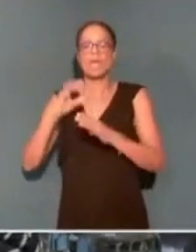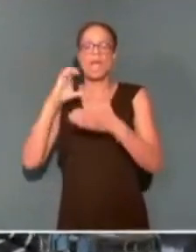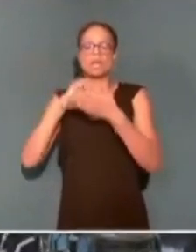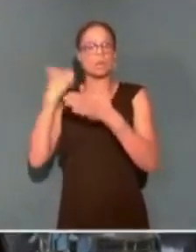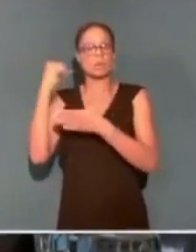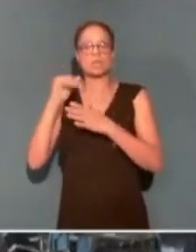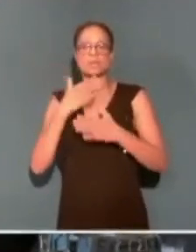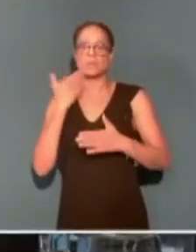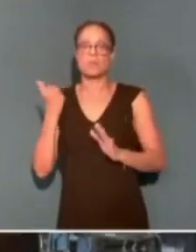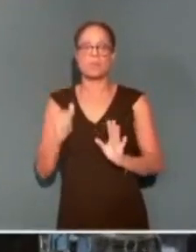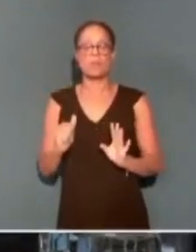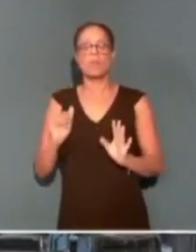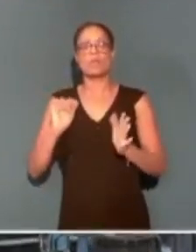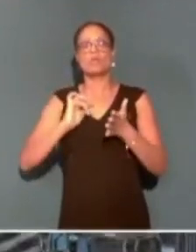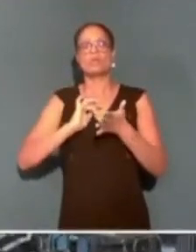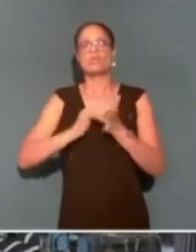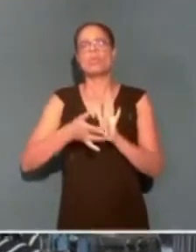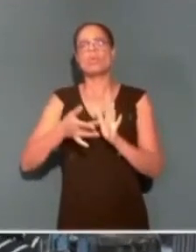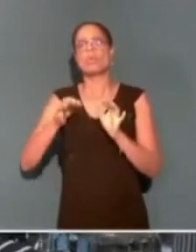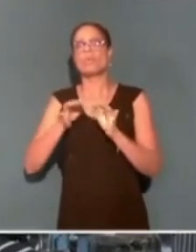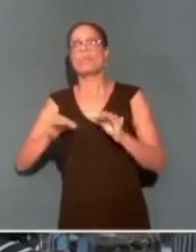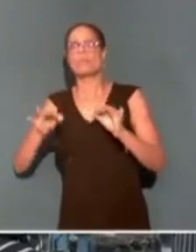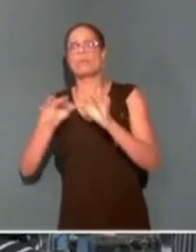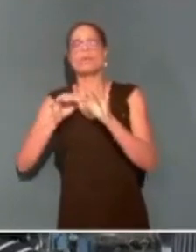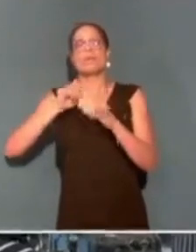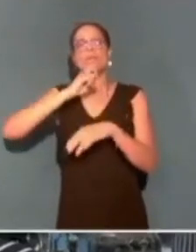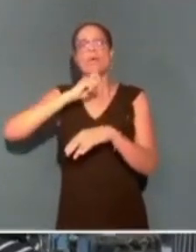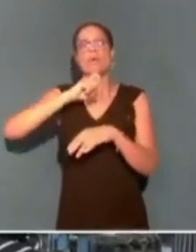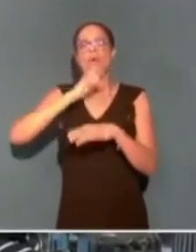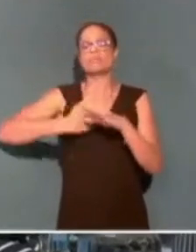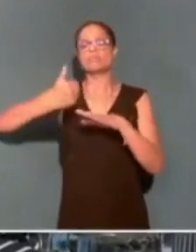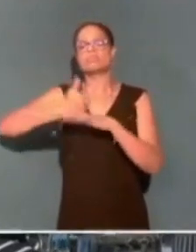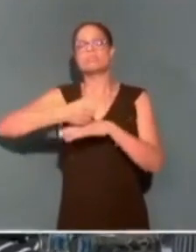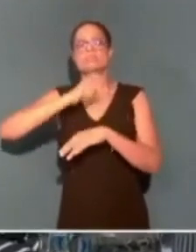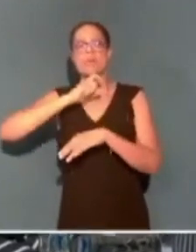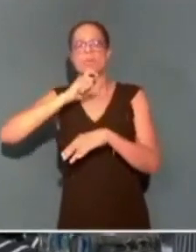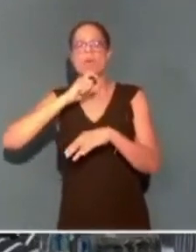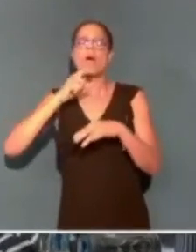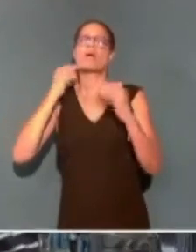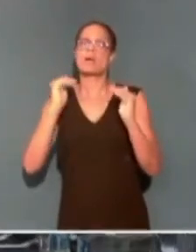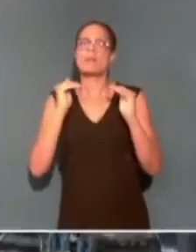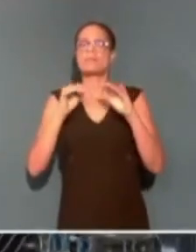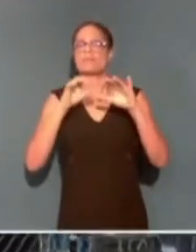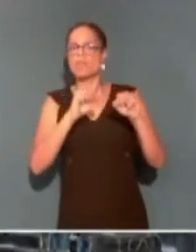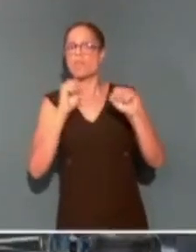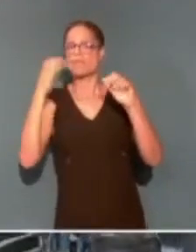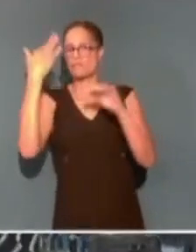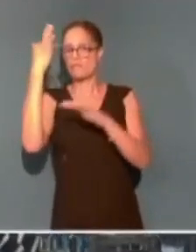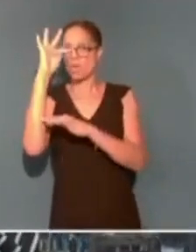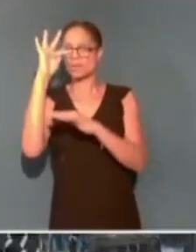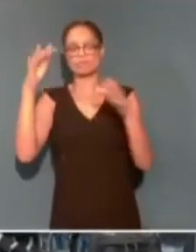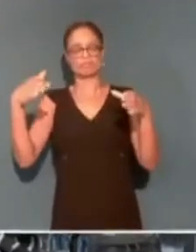lequel tous les pays qui n'ont pas encore atteint leur souveraineté, qui restent colonies françaises, bon, on va les mettre